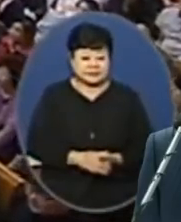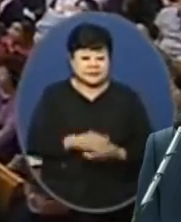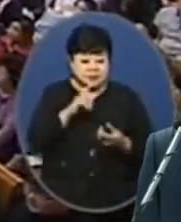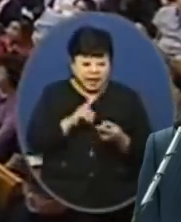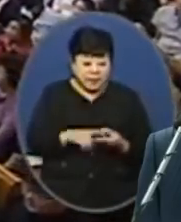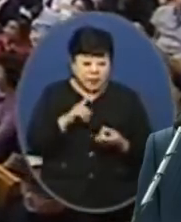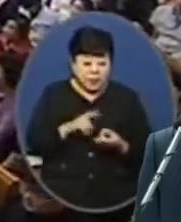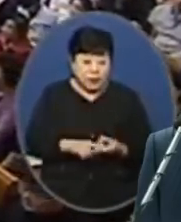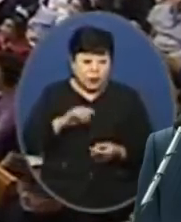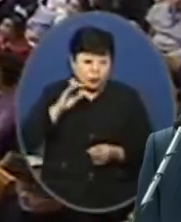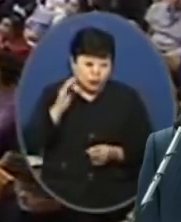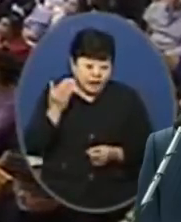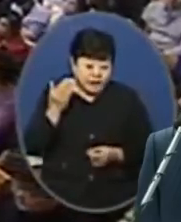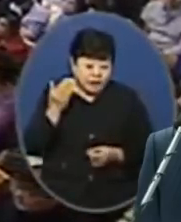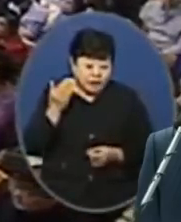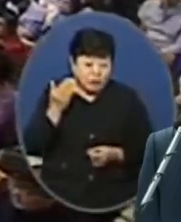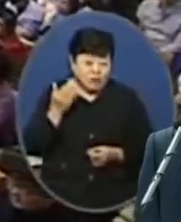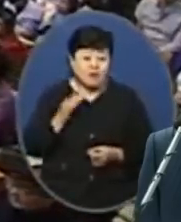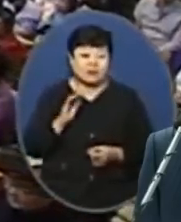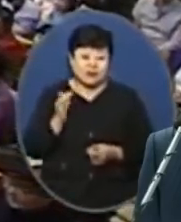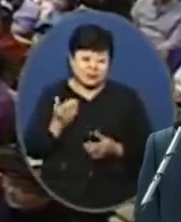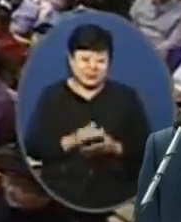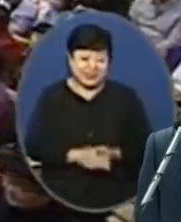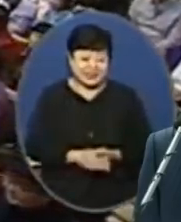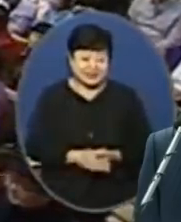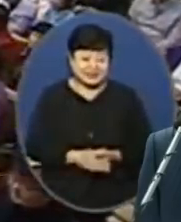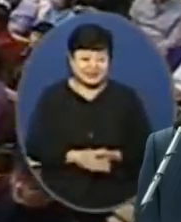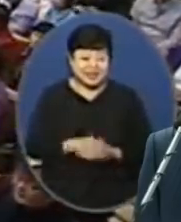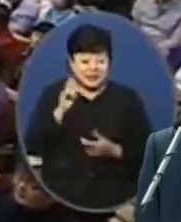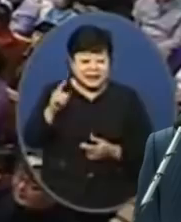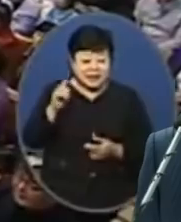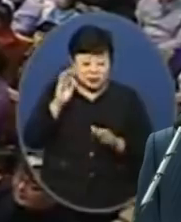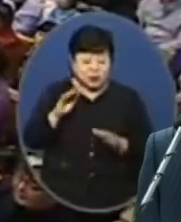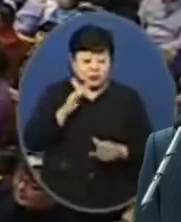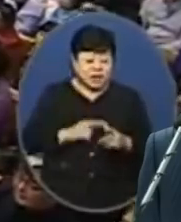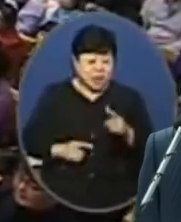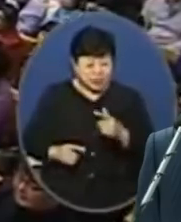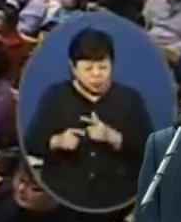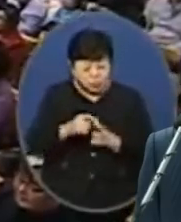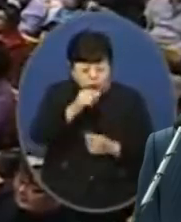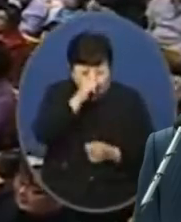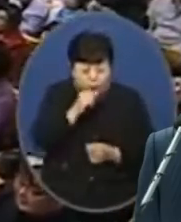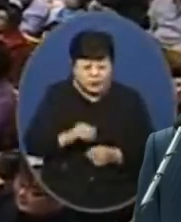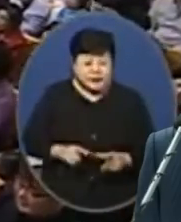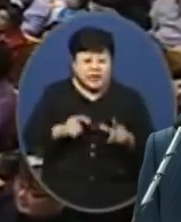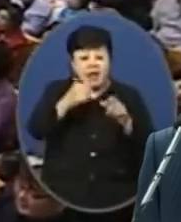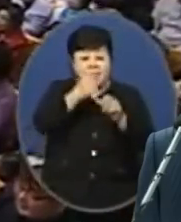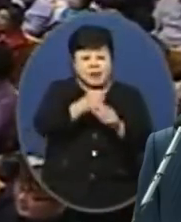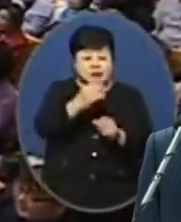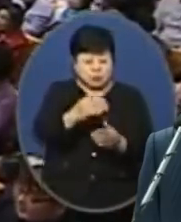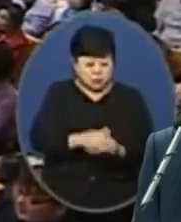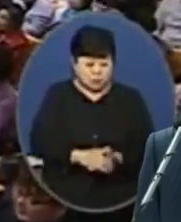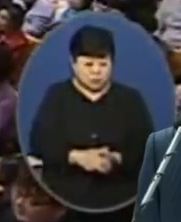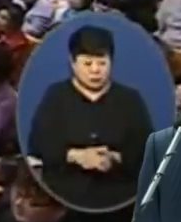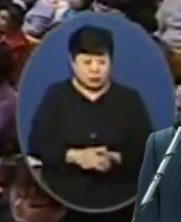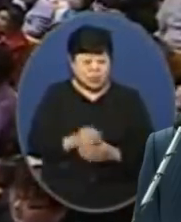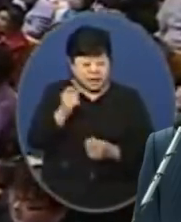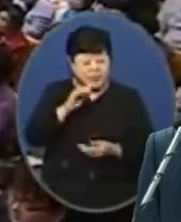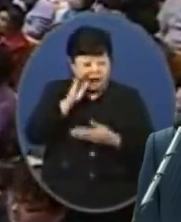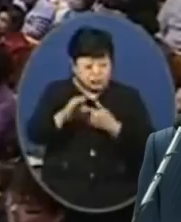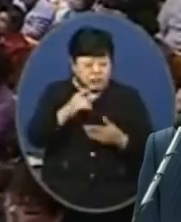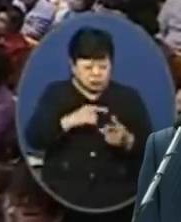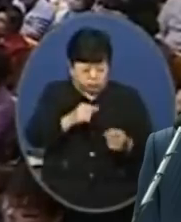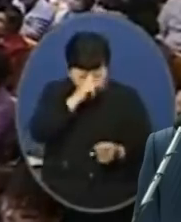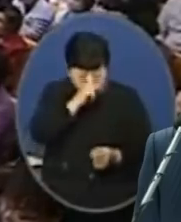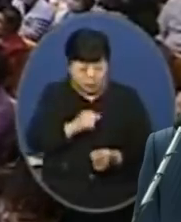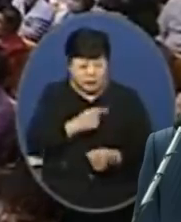그대로 돼야 되고 됩니다. 내일은 오늘보다 좋은 날을 우리가 만들 수가 있고 다음 달은